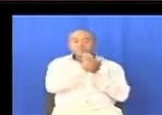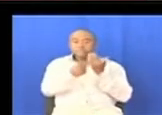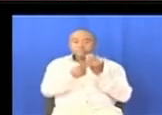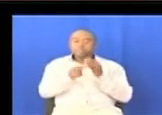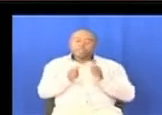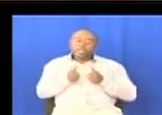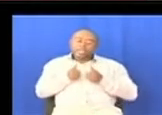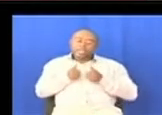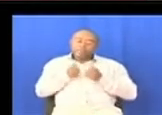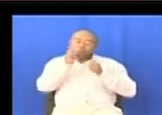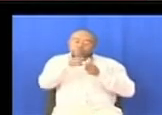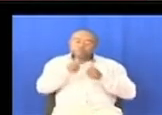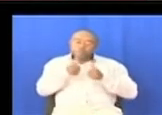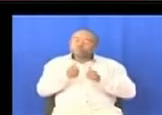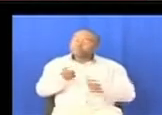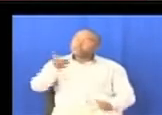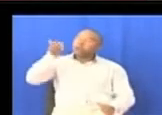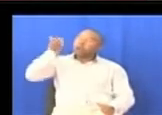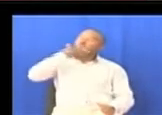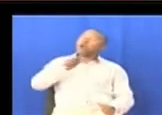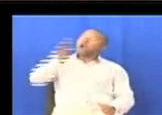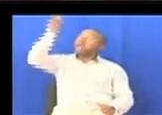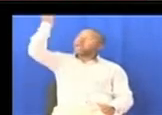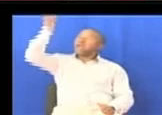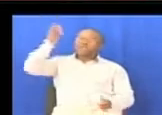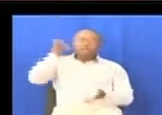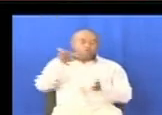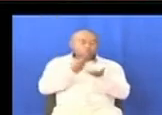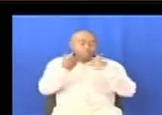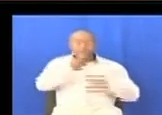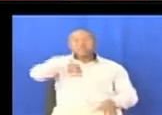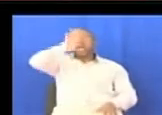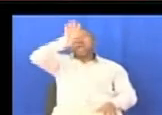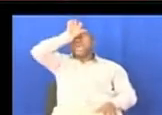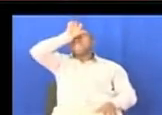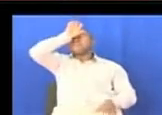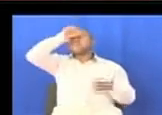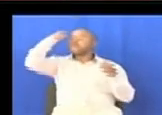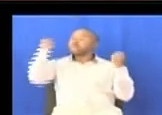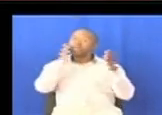amtumainie Bwana hata aibika milele.